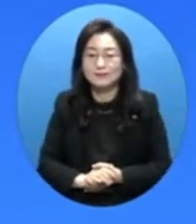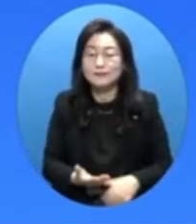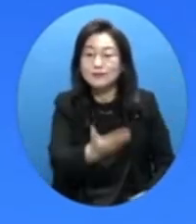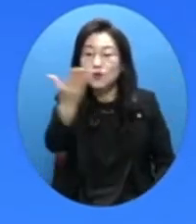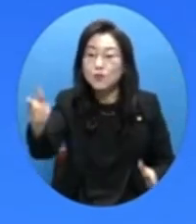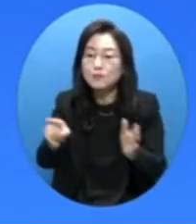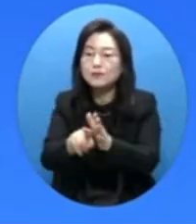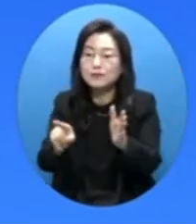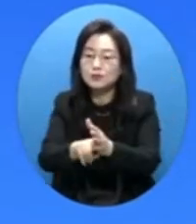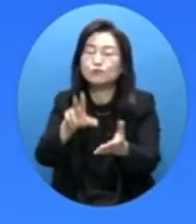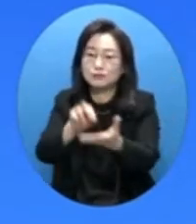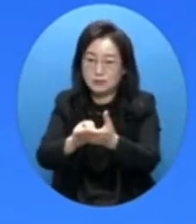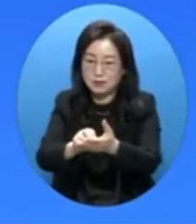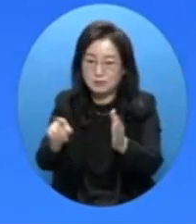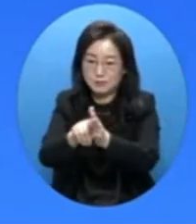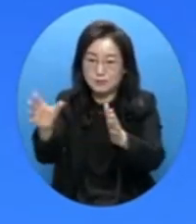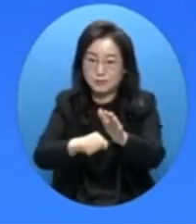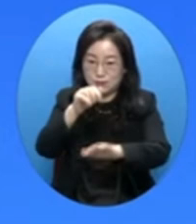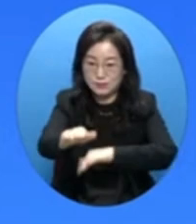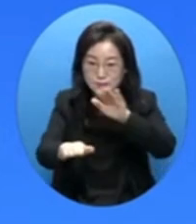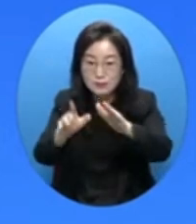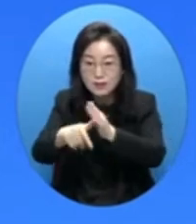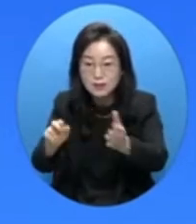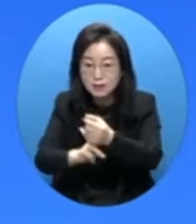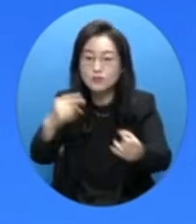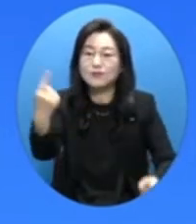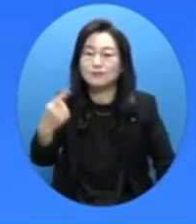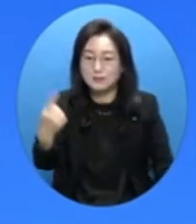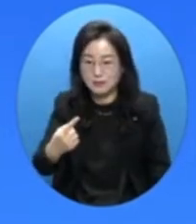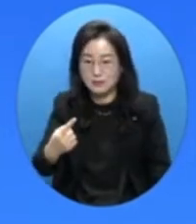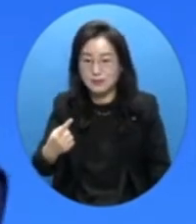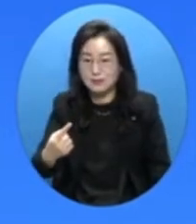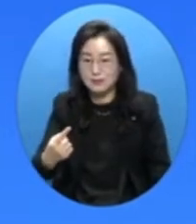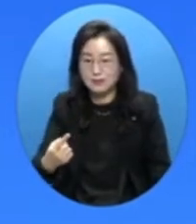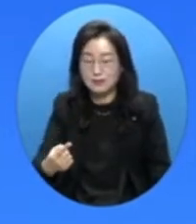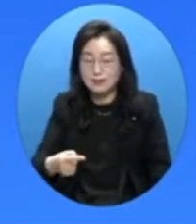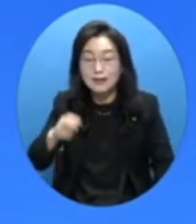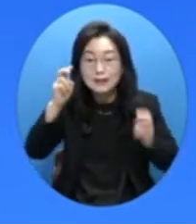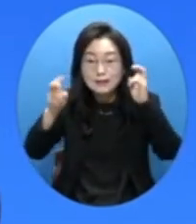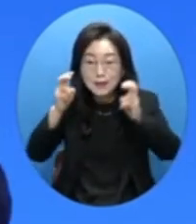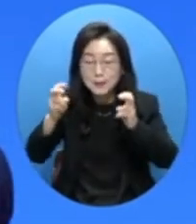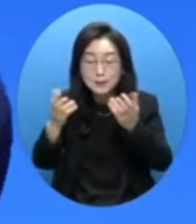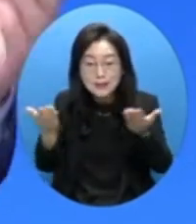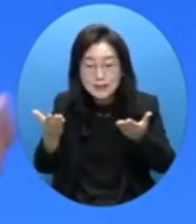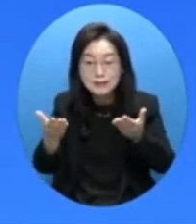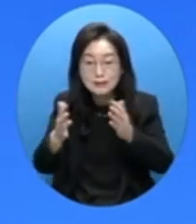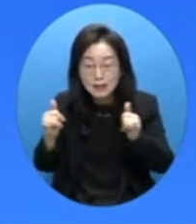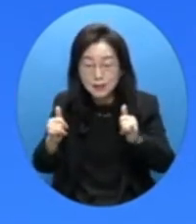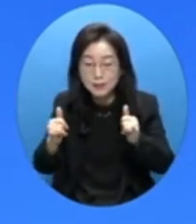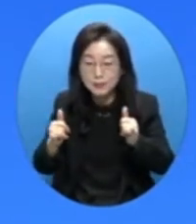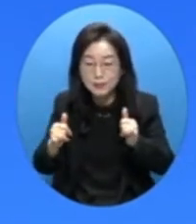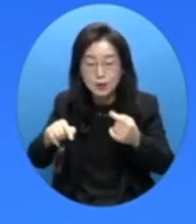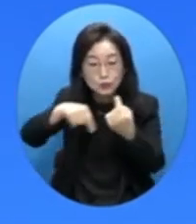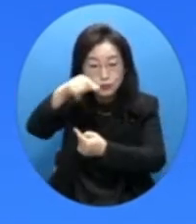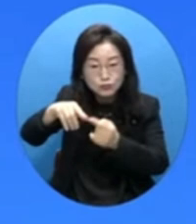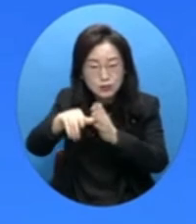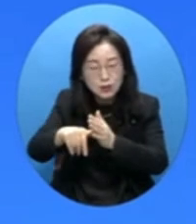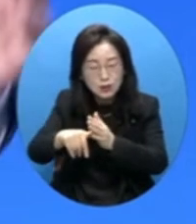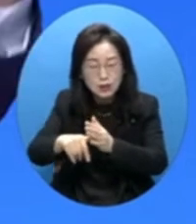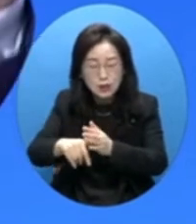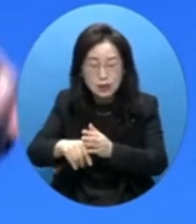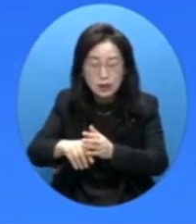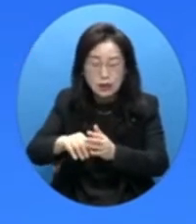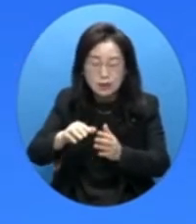여름에 믿음의 문제입니다 믿음으로 나가기만 하면 기적은 일어나는 것입니다 사업을 하는 분들은 사업을 할 때 많은 고비를 만납니다